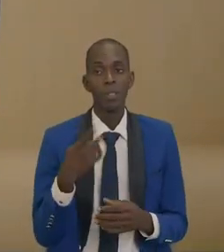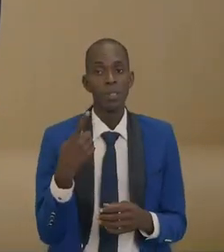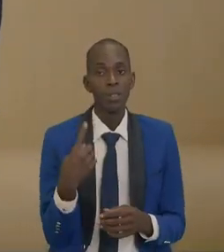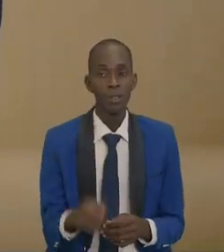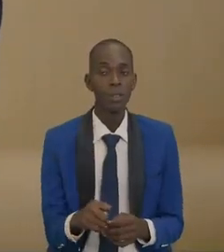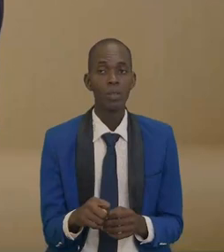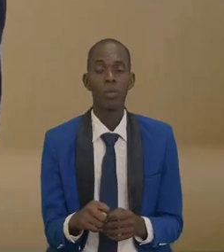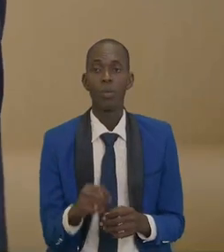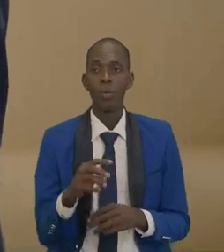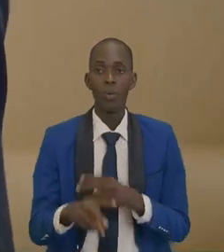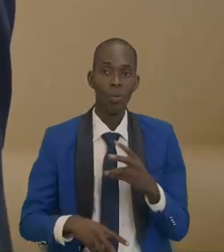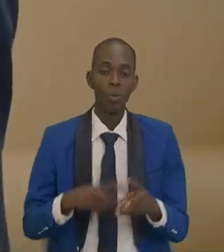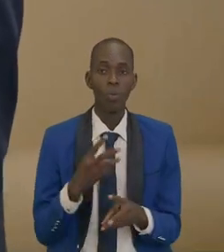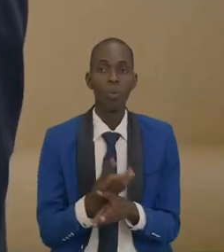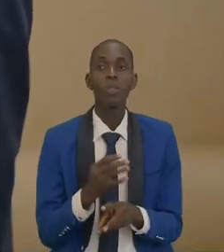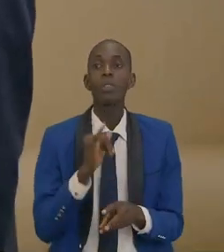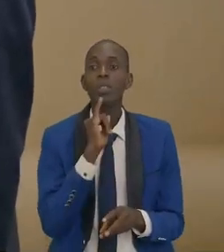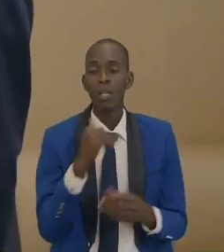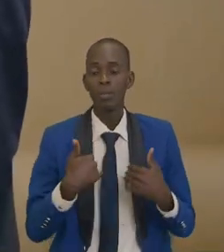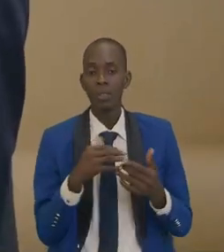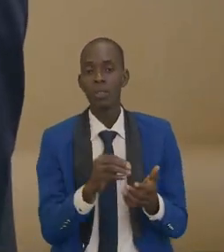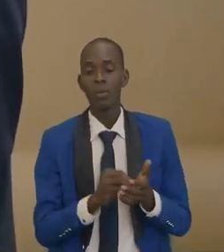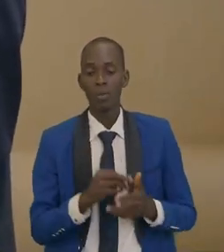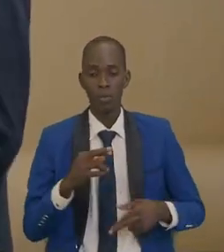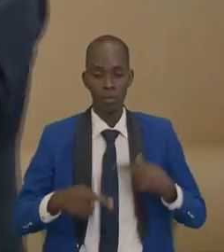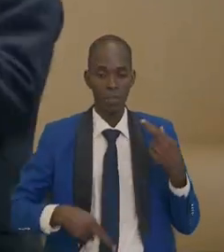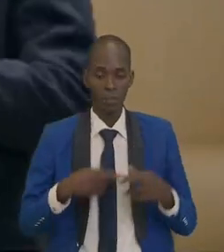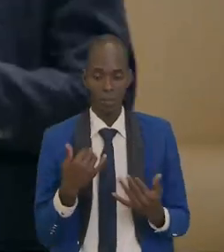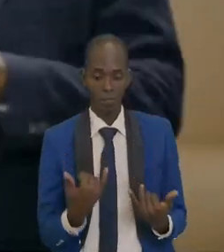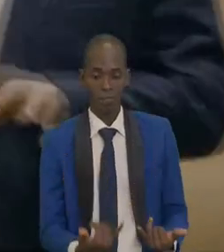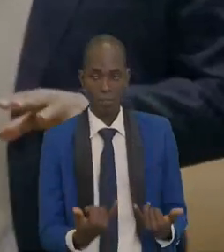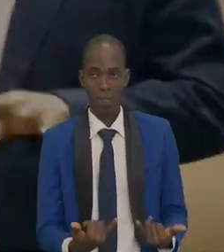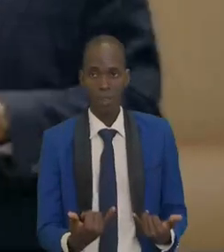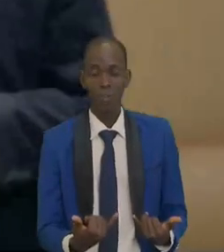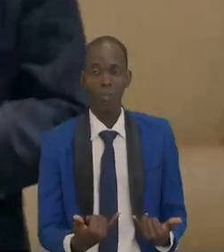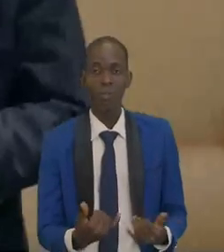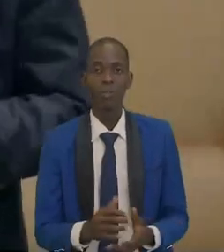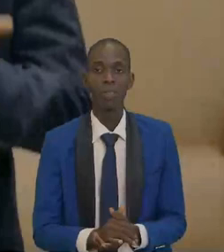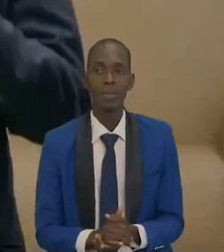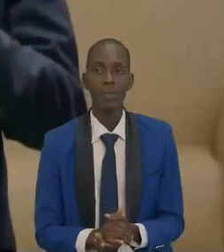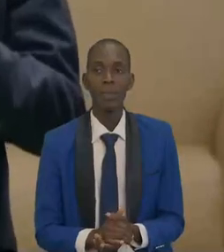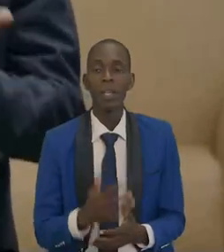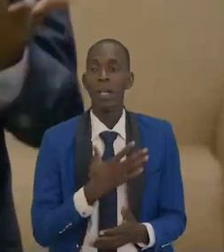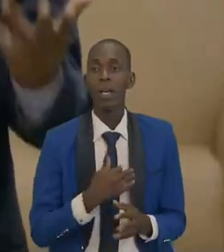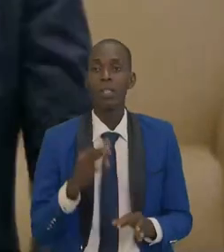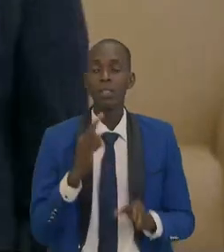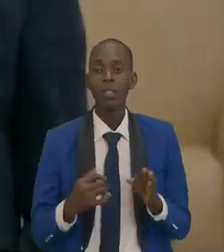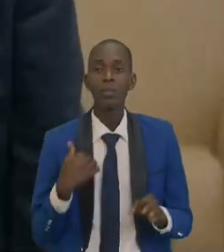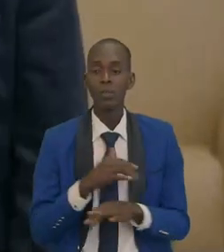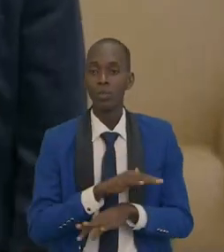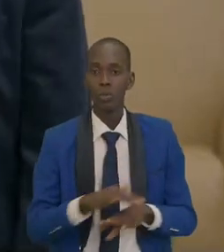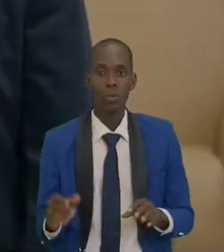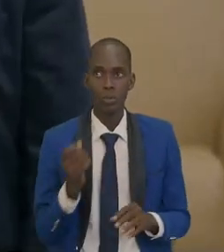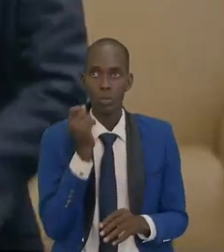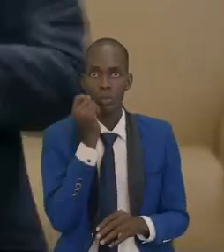monde a également le réveil à sa manière, présentement. Et si nous ne nous